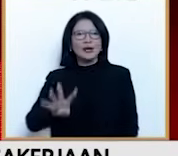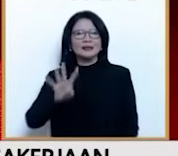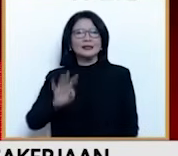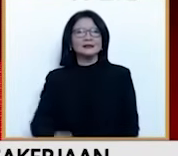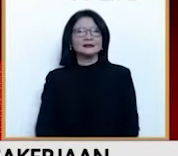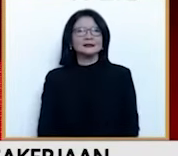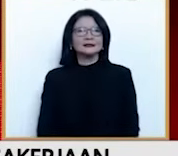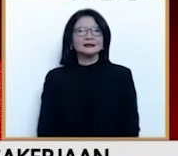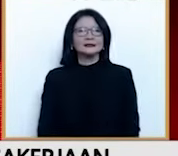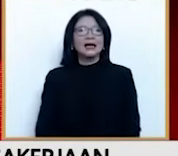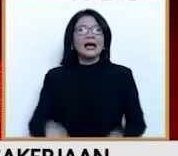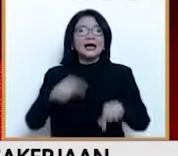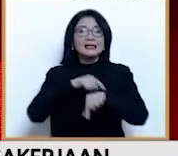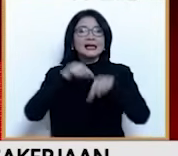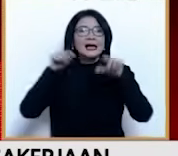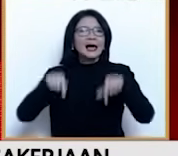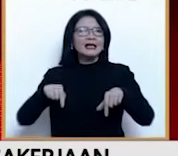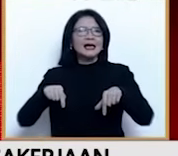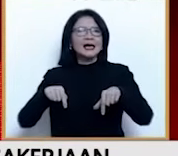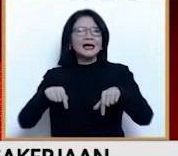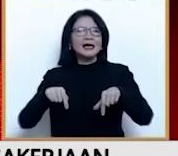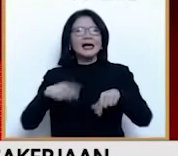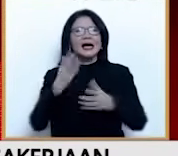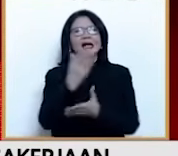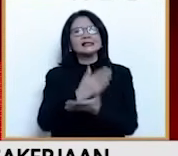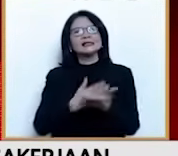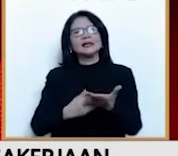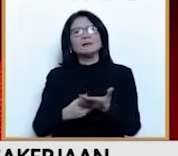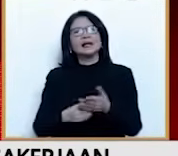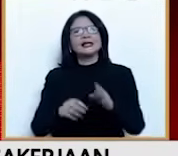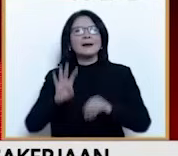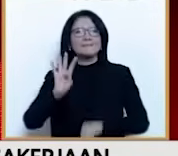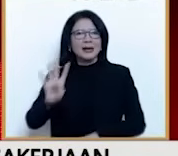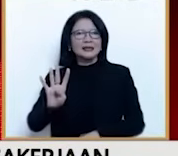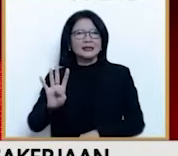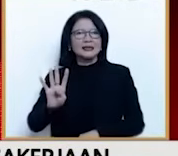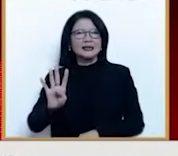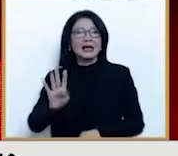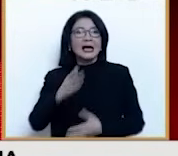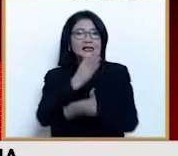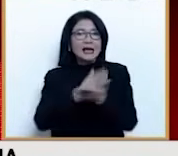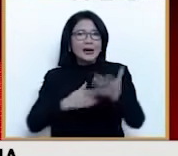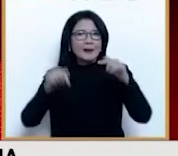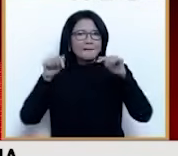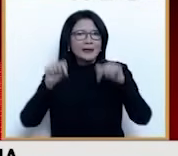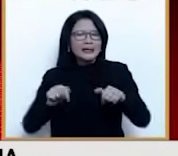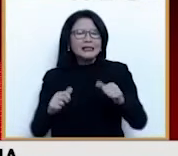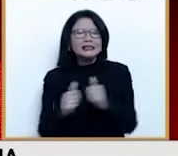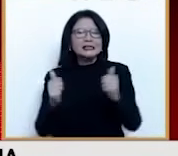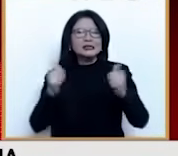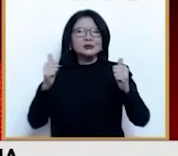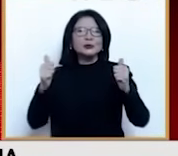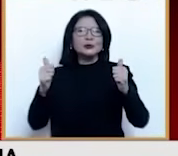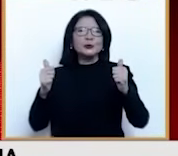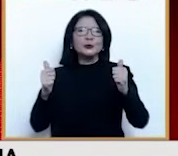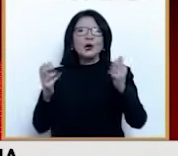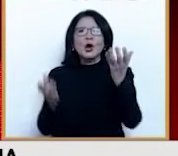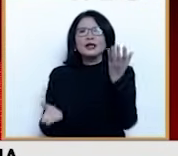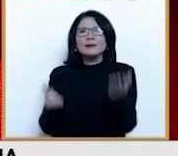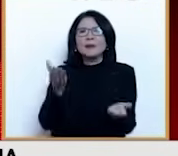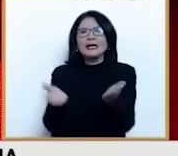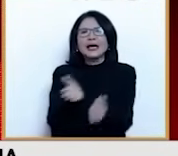2024. Nah, saat ini kita sudah memasuki segmen yang keempat, di mana pada segmen ini juga tidak kalah seru dibandingkan